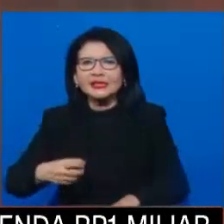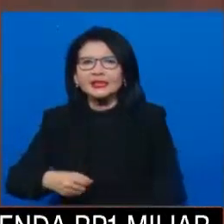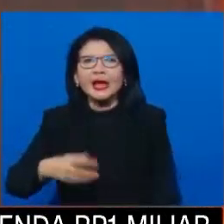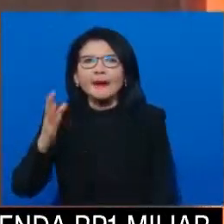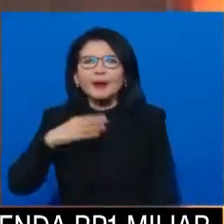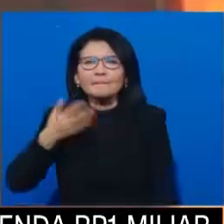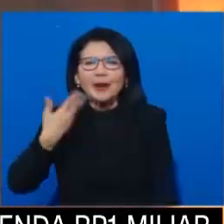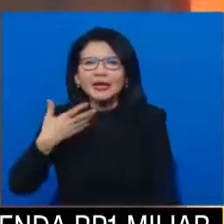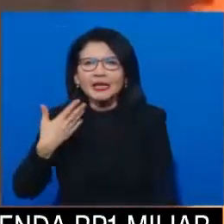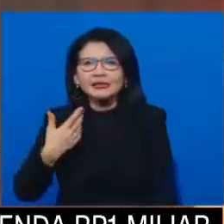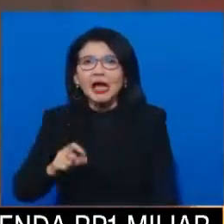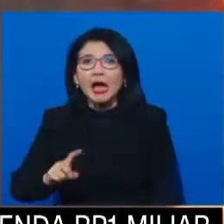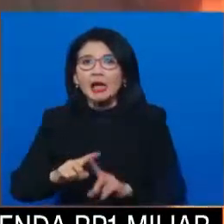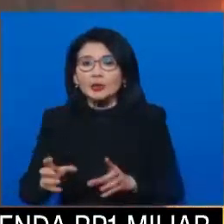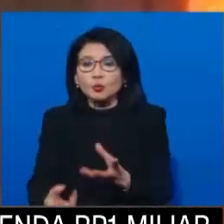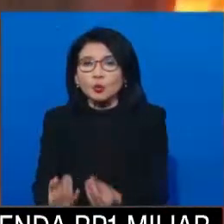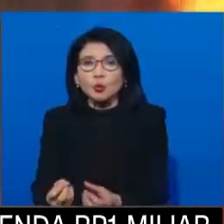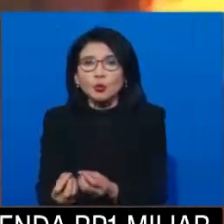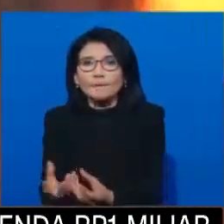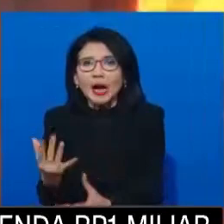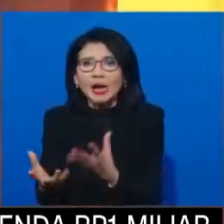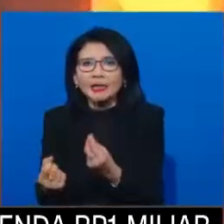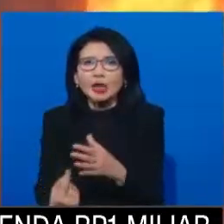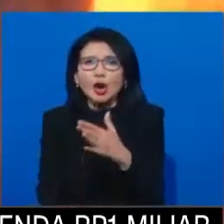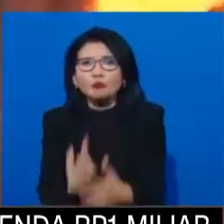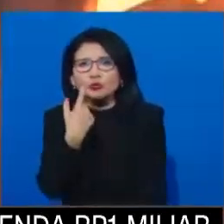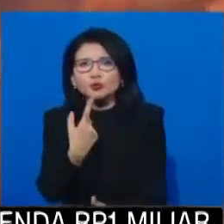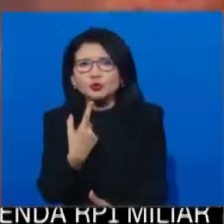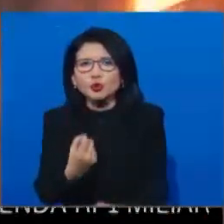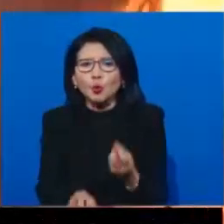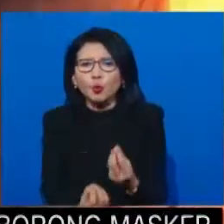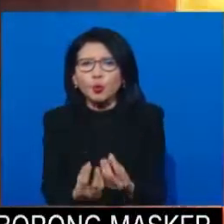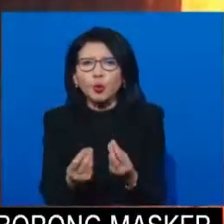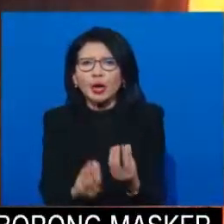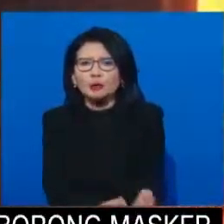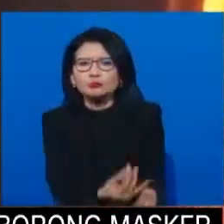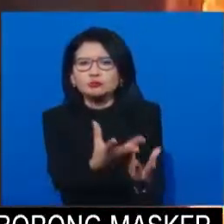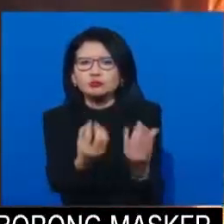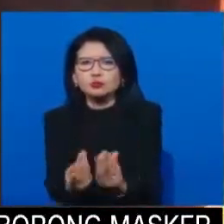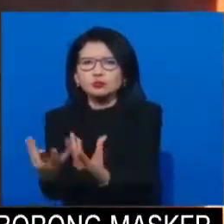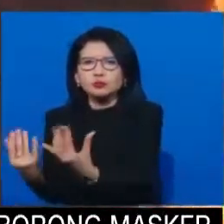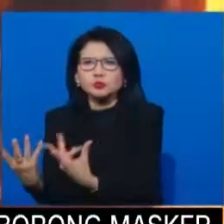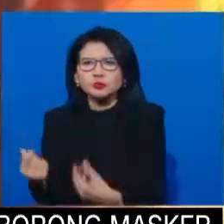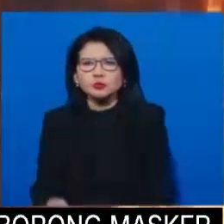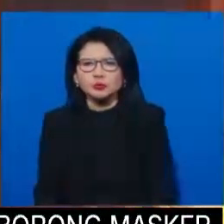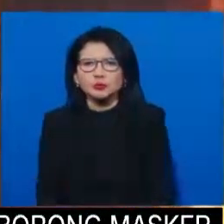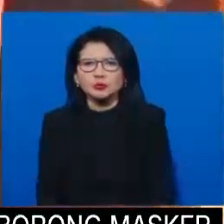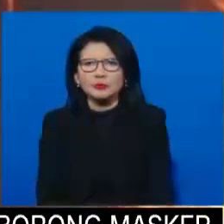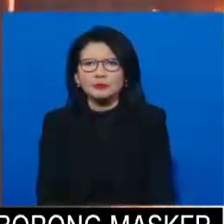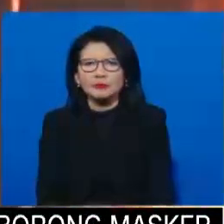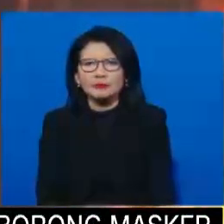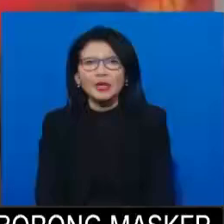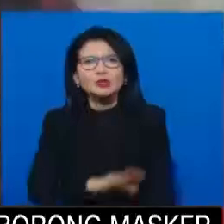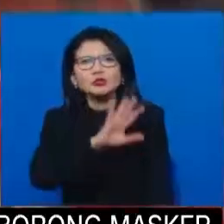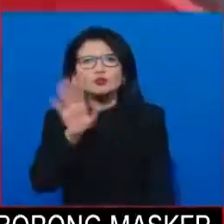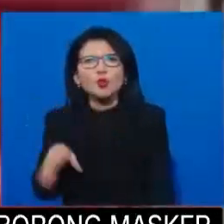disangka tiba-tiba mesin pemanas terbakar dan muncul kobaran api yang cukup besar hingga api langsung membakar bengkel Perta